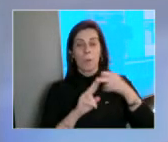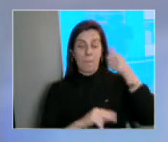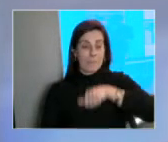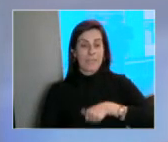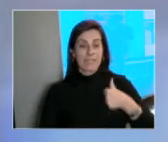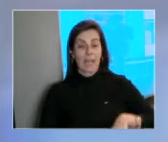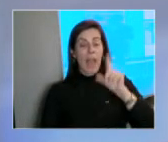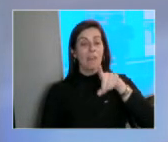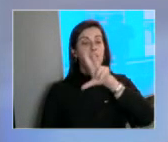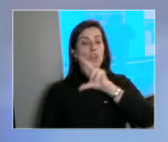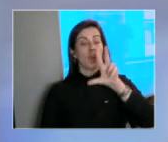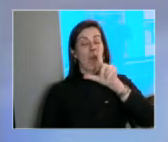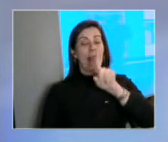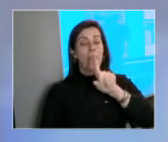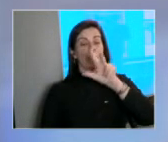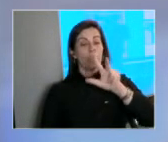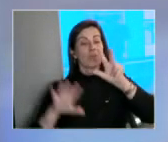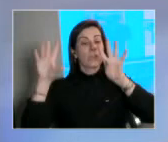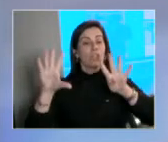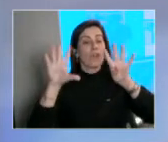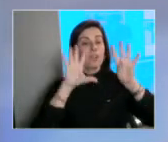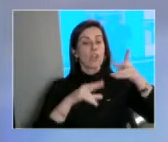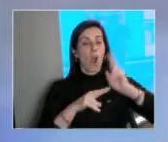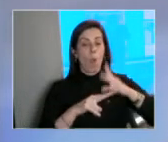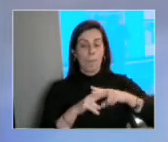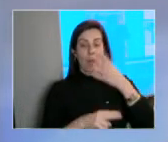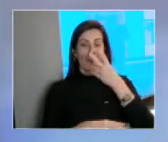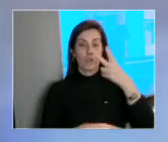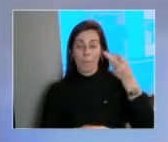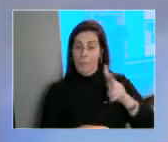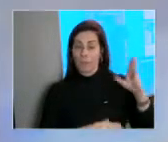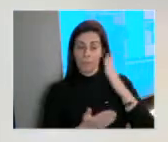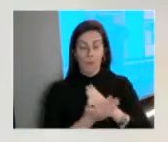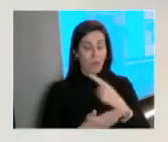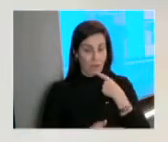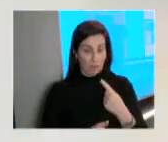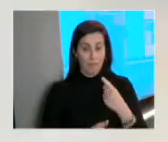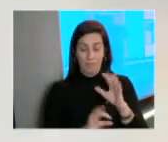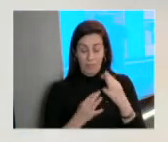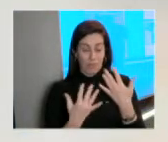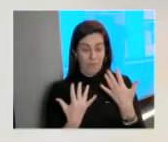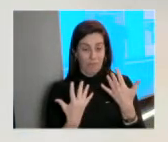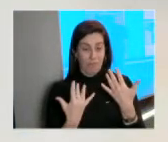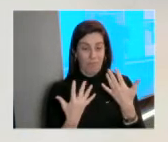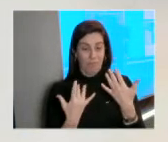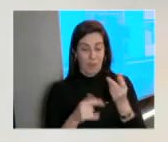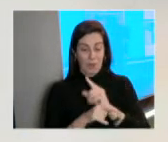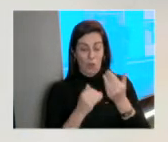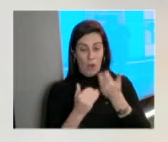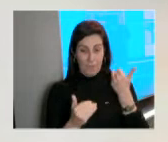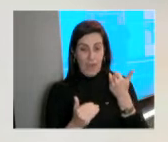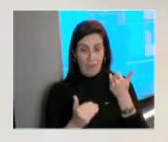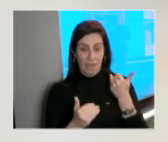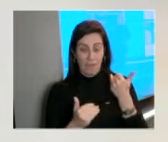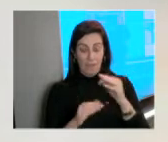הובחנו 1,399 מקרים, מתוכם 42 מקרי מוות. רק לספר לכם שממש דקות לפני השידור שלנו